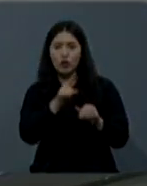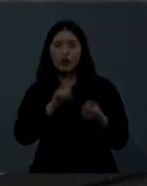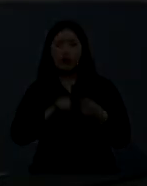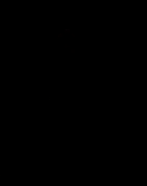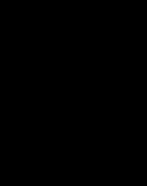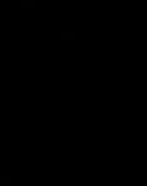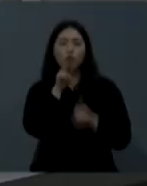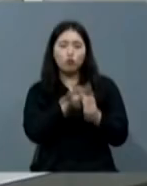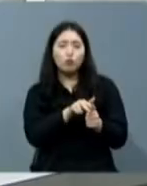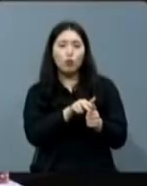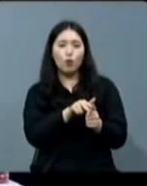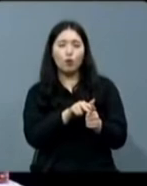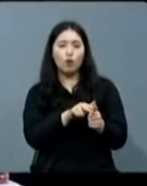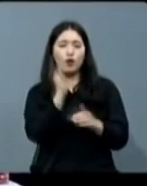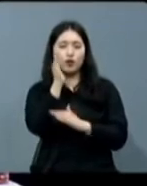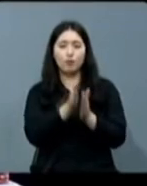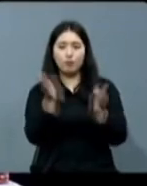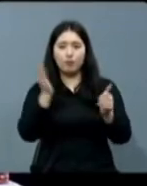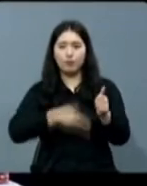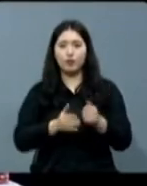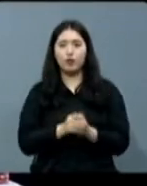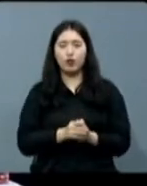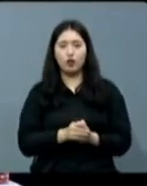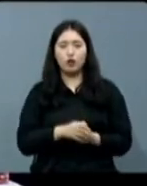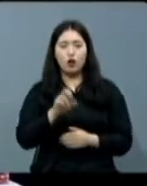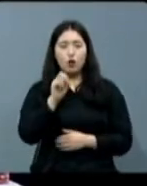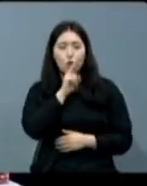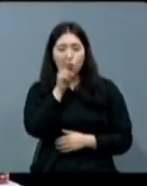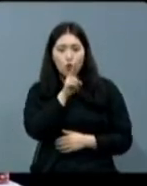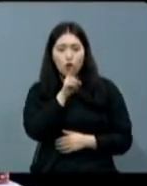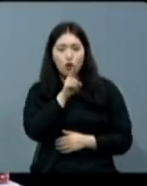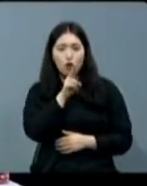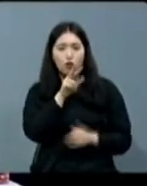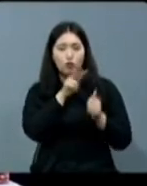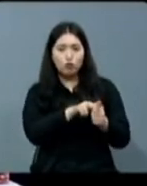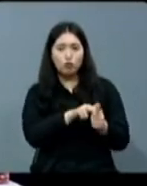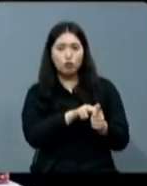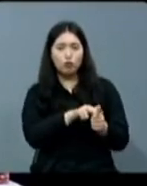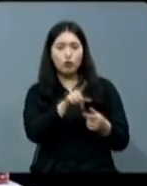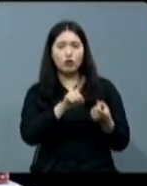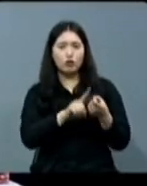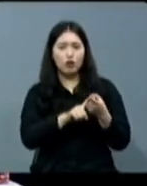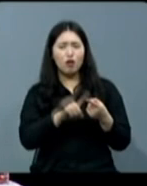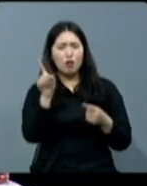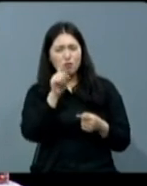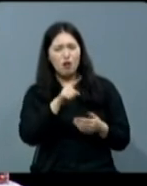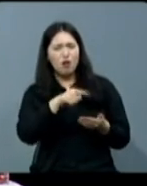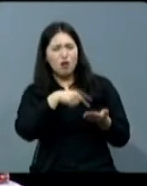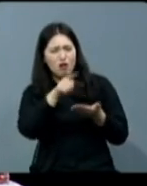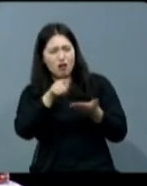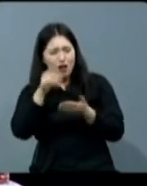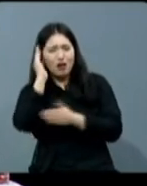지켜주시기 바랍니다. 죄송합니다. 원희룡 후보님, 그 강론 네. 따지는 거는 역시 네. 수석한 사람답게